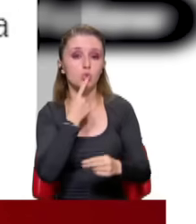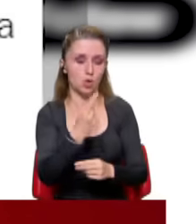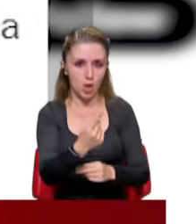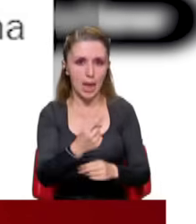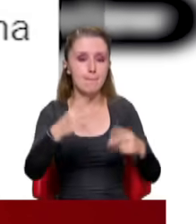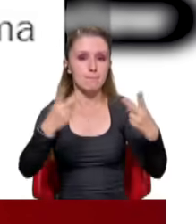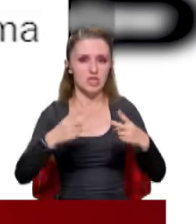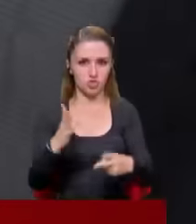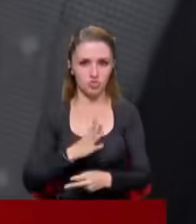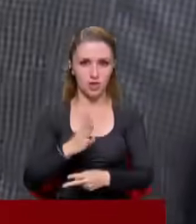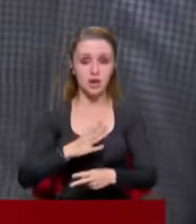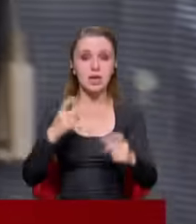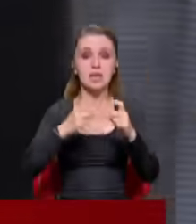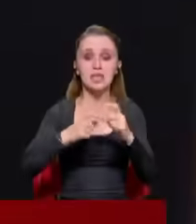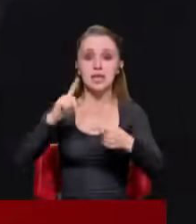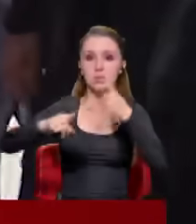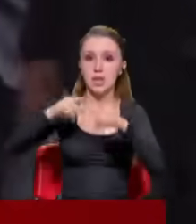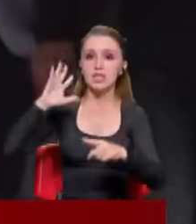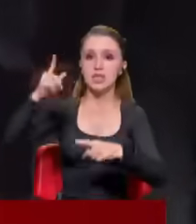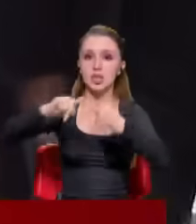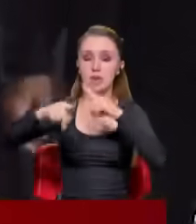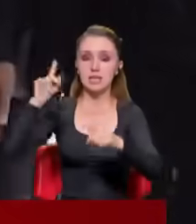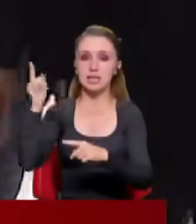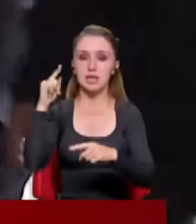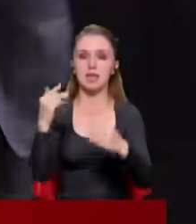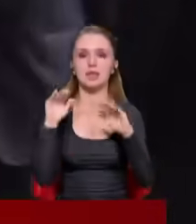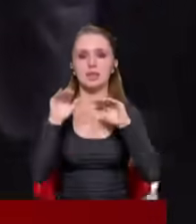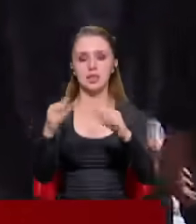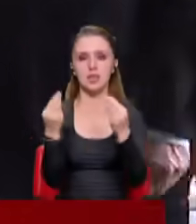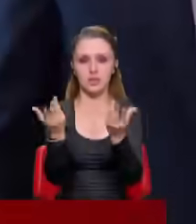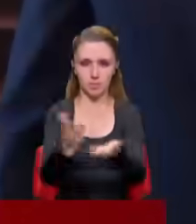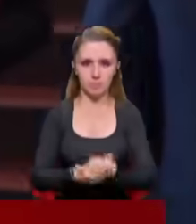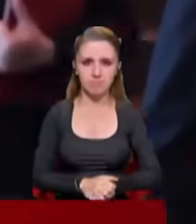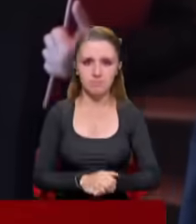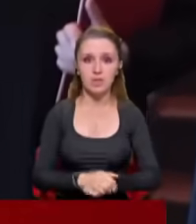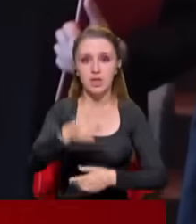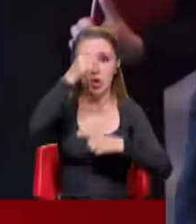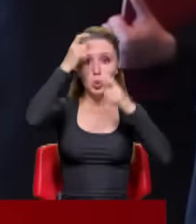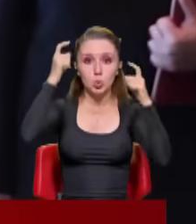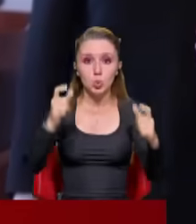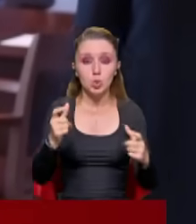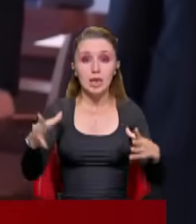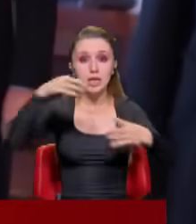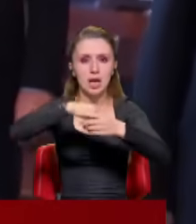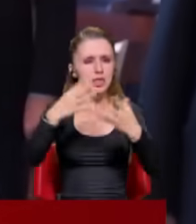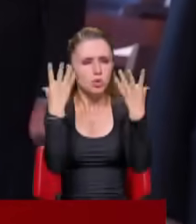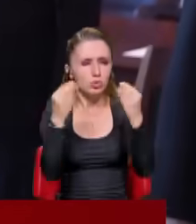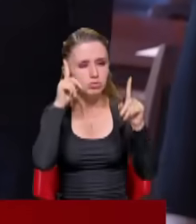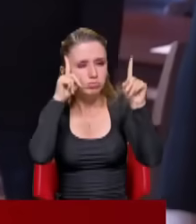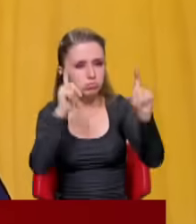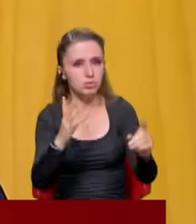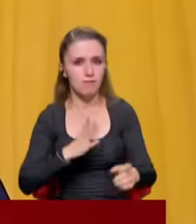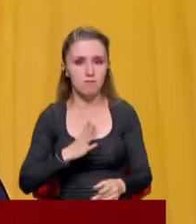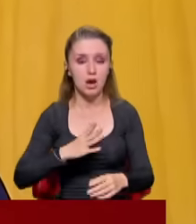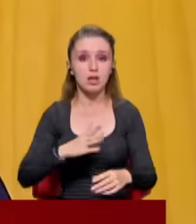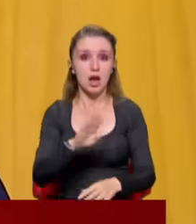belirten mesajları Saadet ve gelecek Partisi liderlerinden takdir teşekkür alırken Türkiye nasıl devreye girecek sorusunu gündeme getirdi